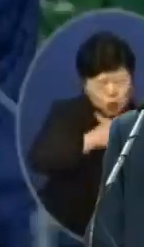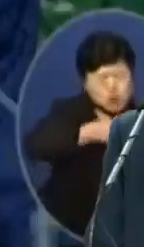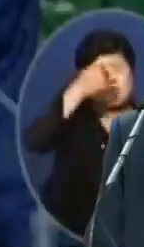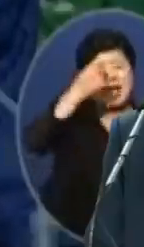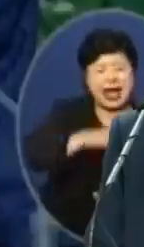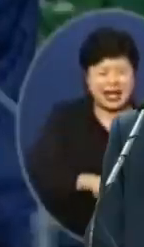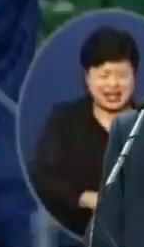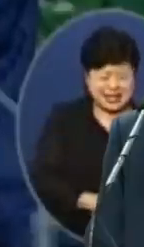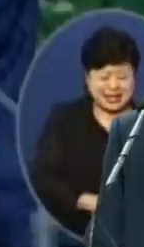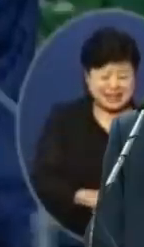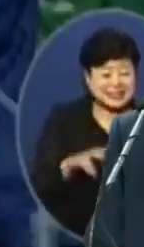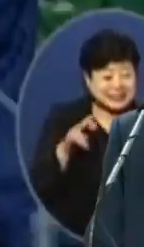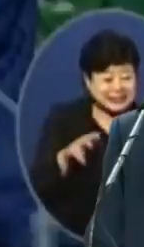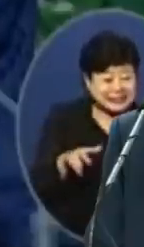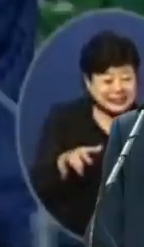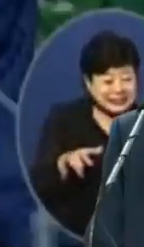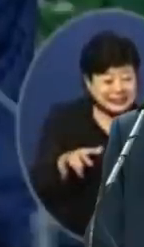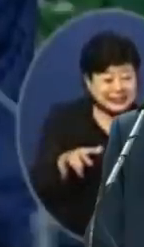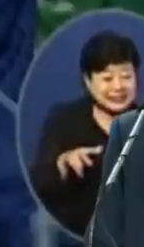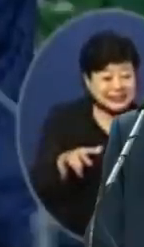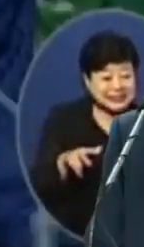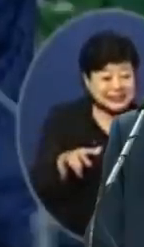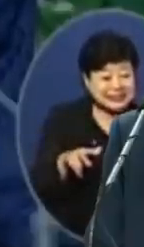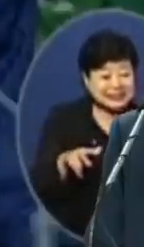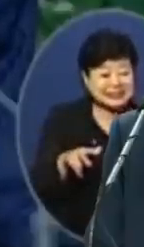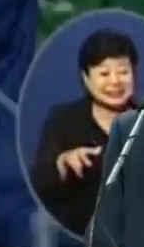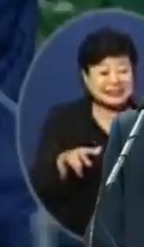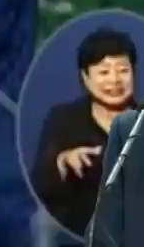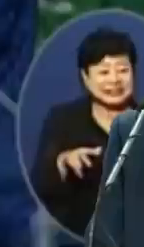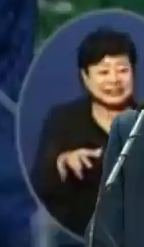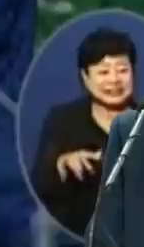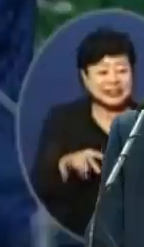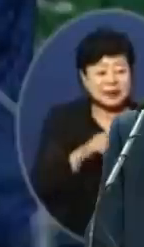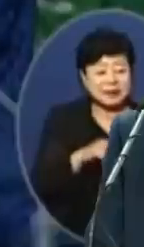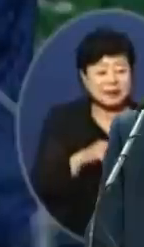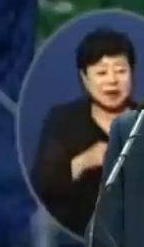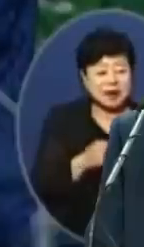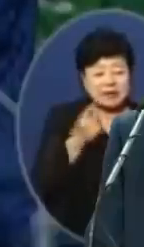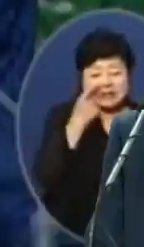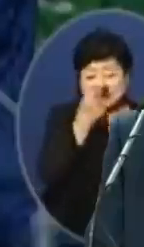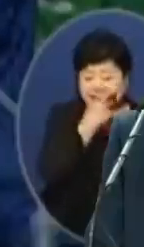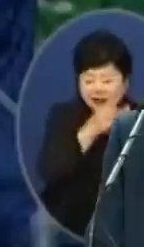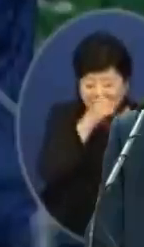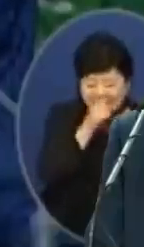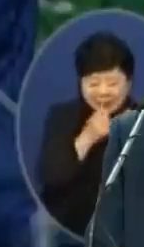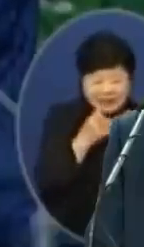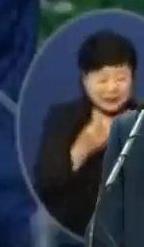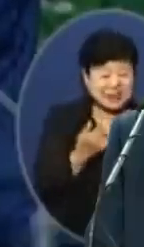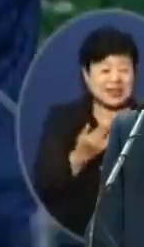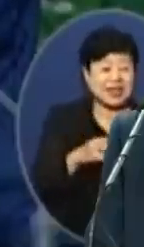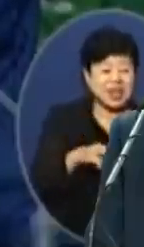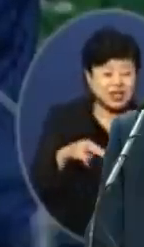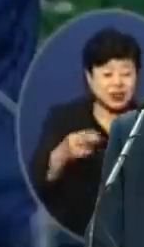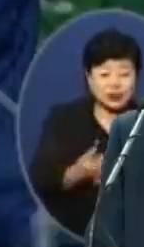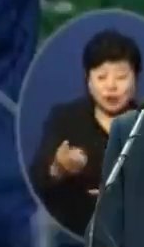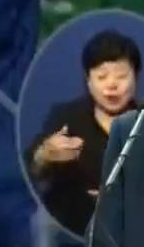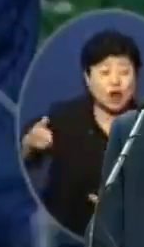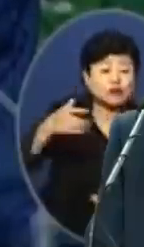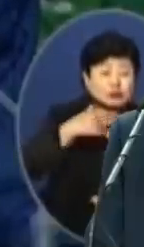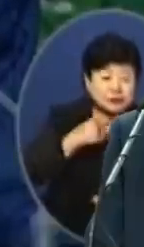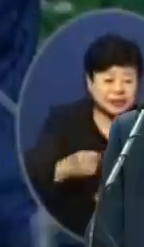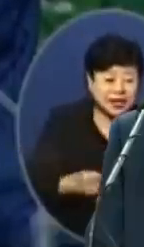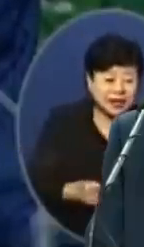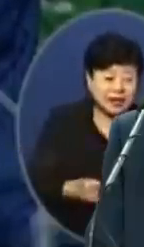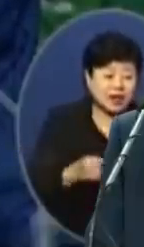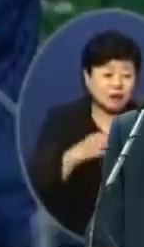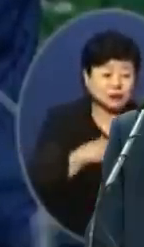꾸었다. 내가 지금 증거가 있어야 마음에 힘이 생기겠는데 나 여의도를 건너가고자 하는데